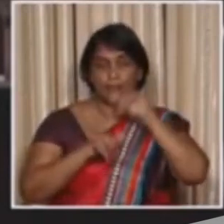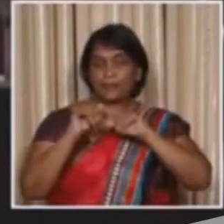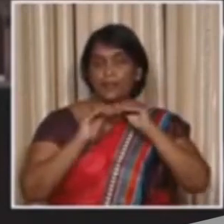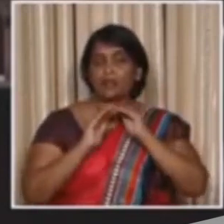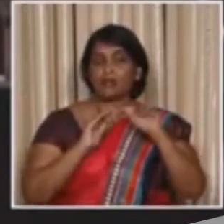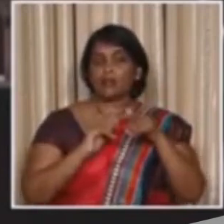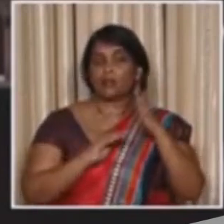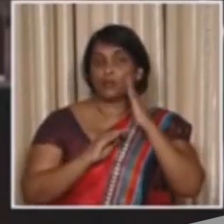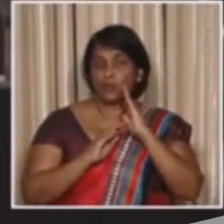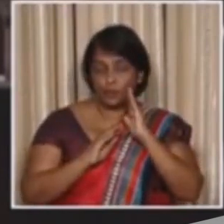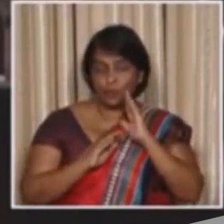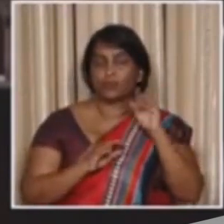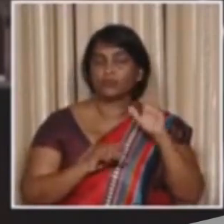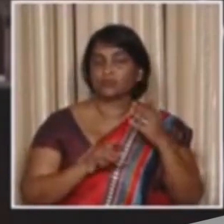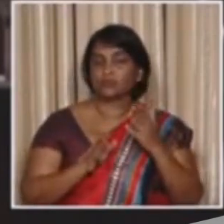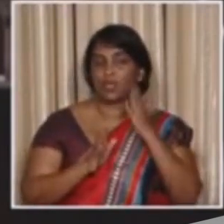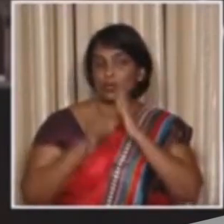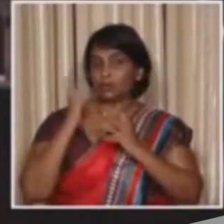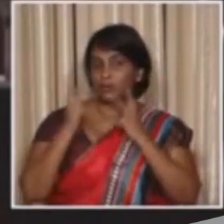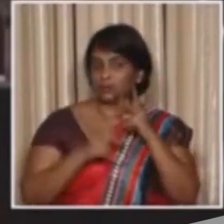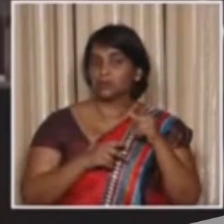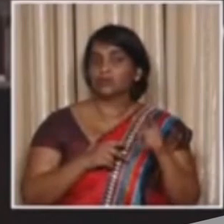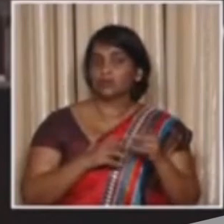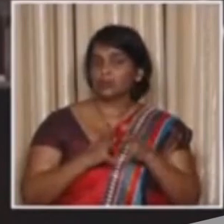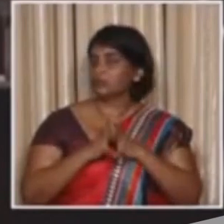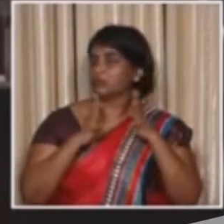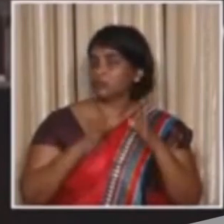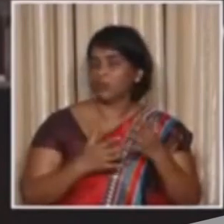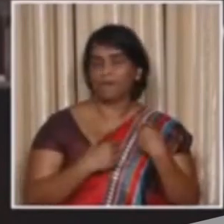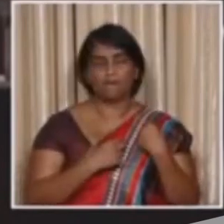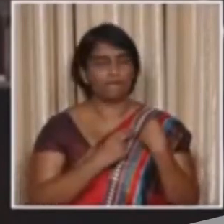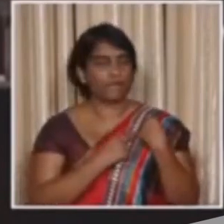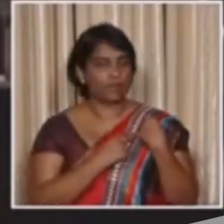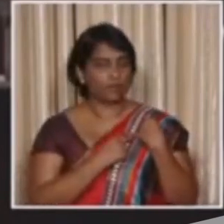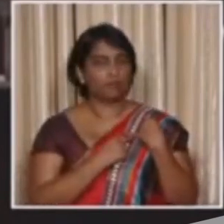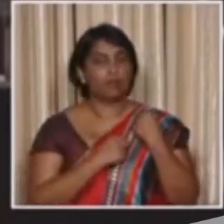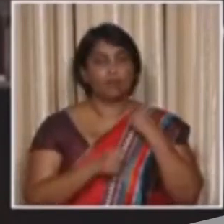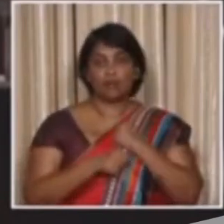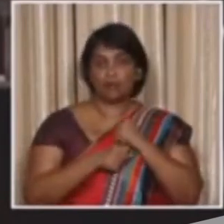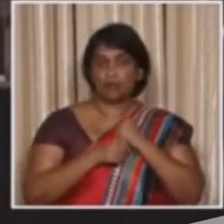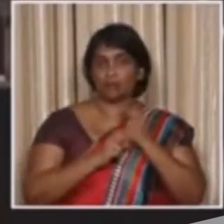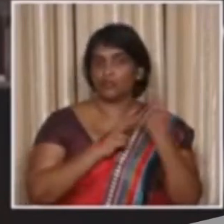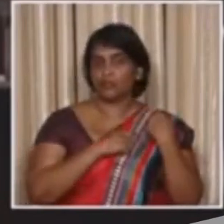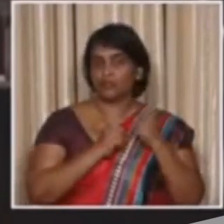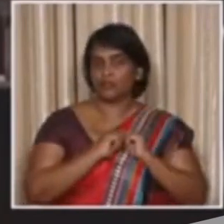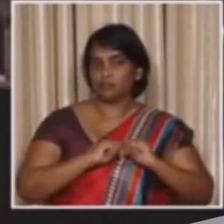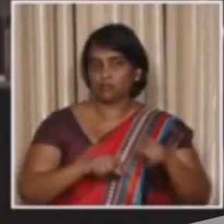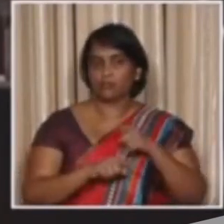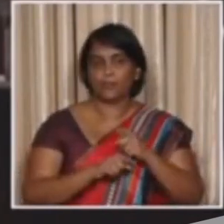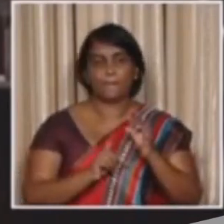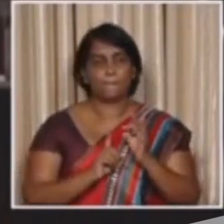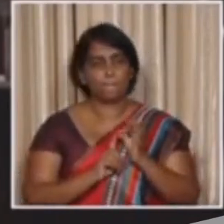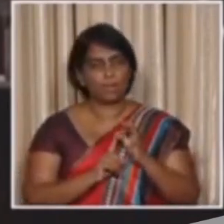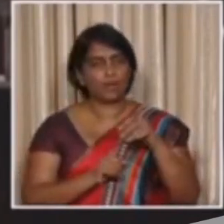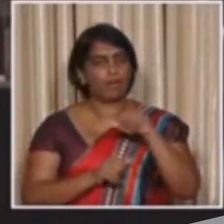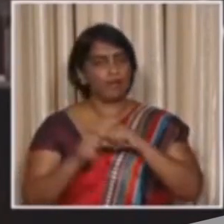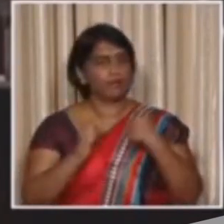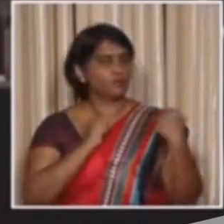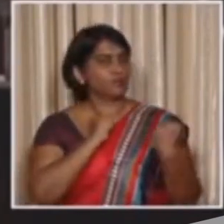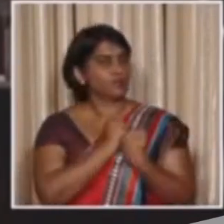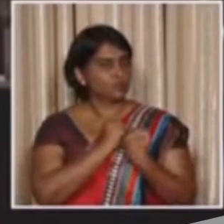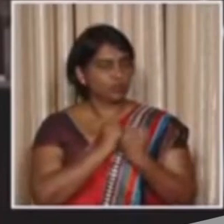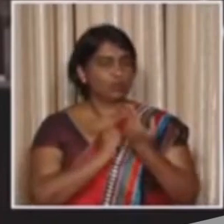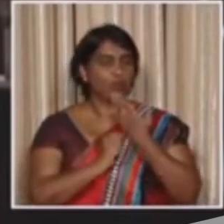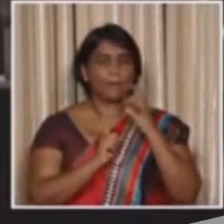ඒ විදේශික විශේෂම විදේශ සංචාරකින්ට ලොකු වගකීමක් තියෙනවා. මොකද රජය හරහා ක්‍රියාත්මක වෙනවා නම් ඒ සඳහා පෞද්ගලික ආයතන වලත් සහයෝගය ලබා ගන්න